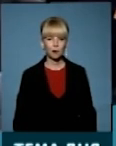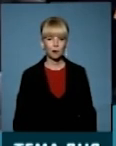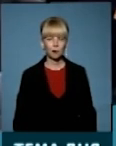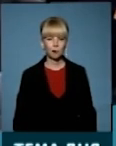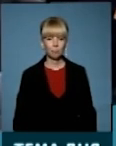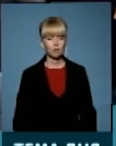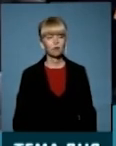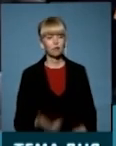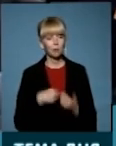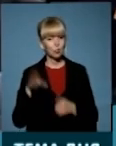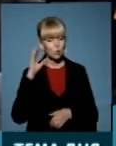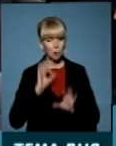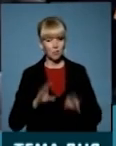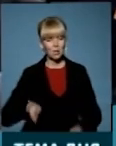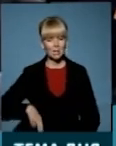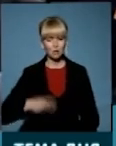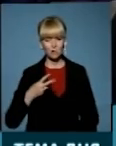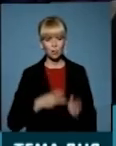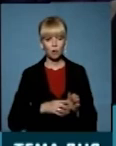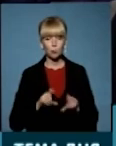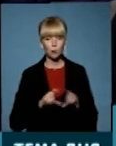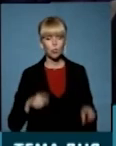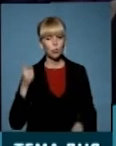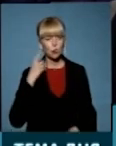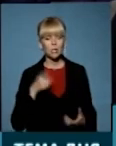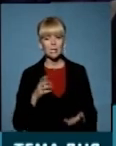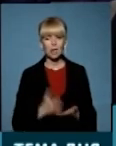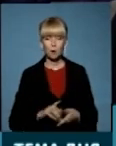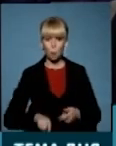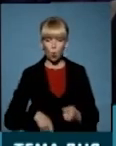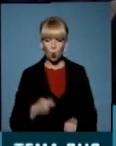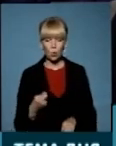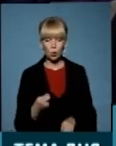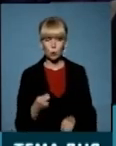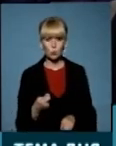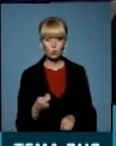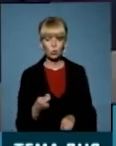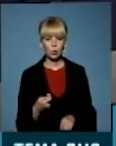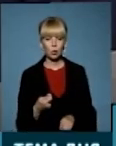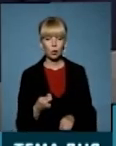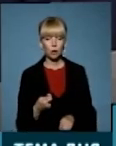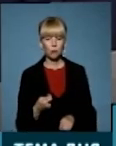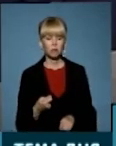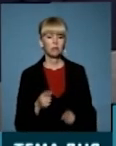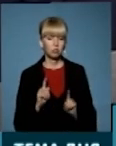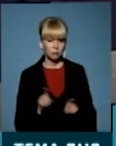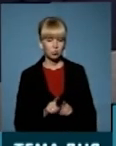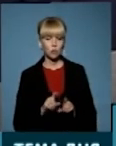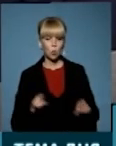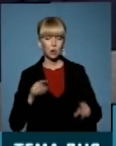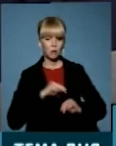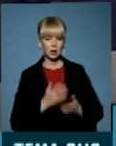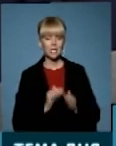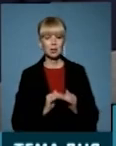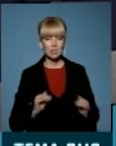Отже, ми прослухали коментар директора 28-ї школи, почули, які там є порушення. Власне, тим не менш, школа функціонує, там є